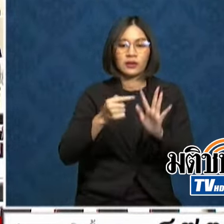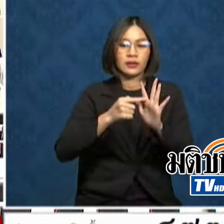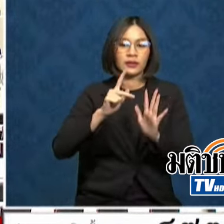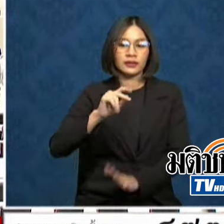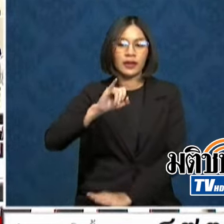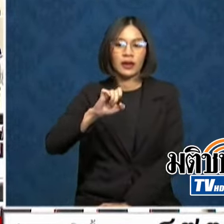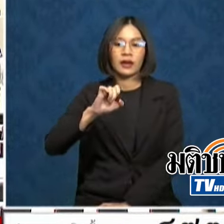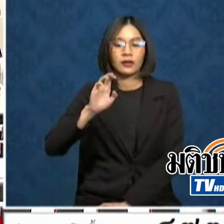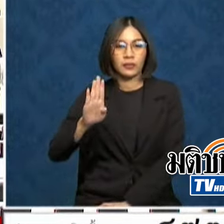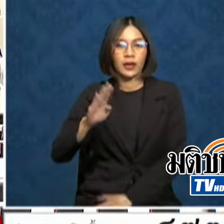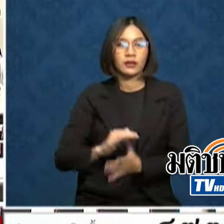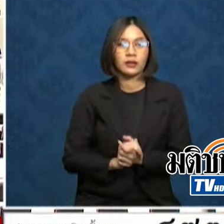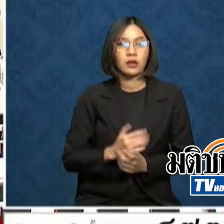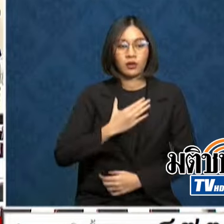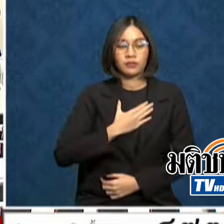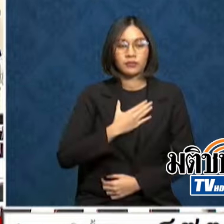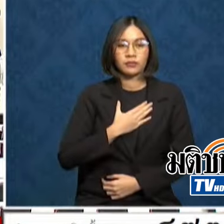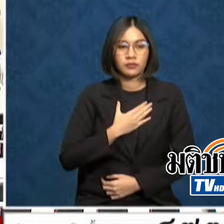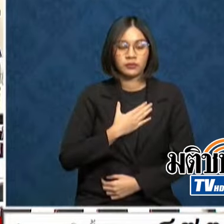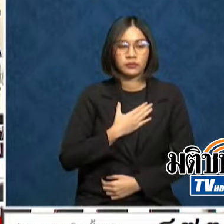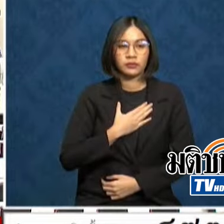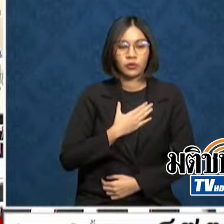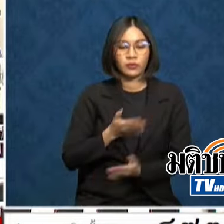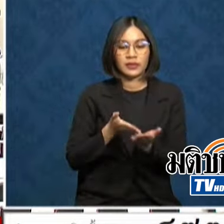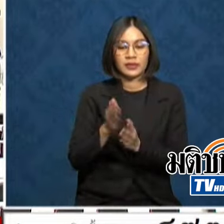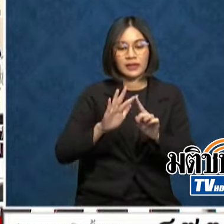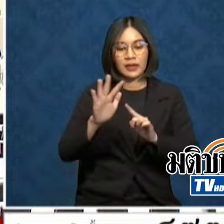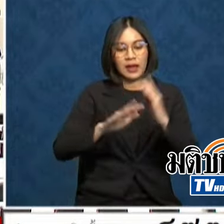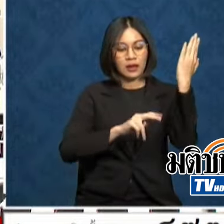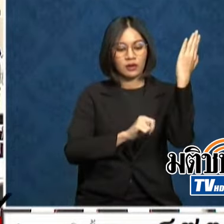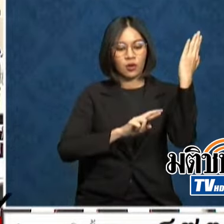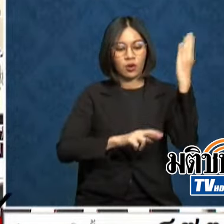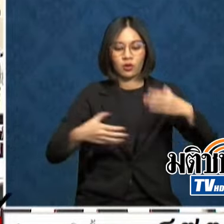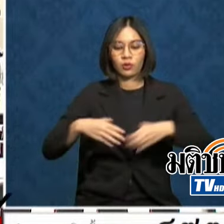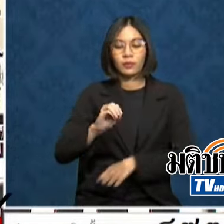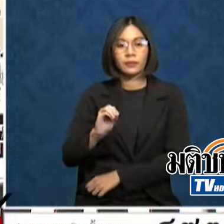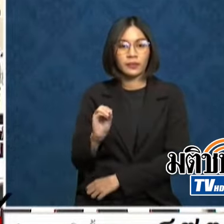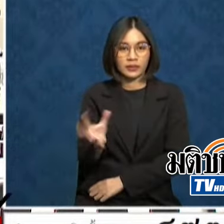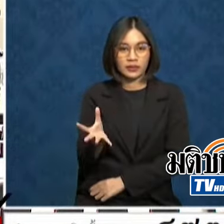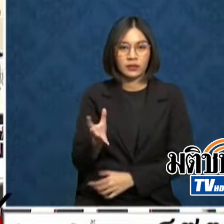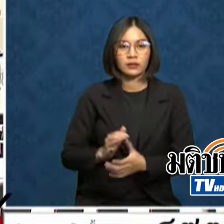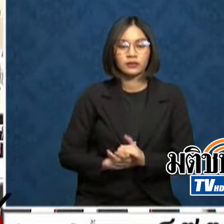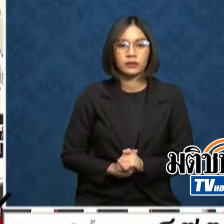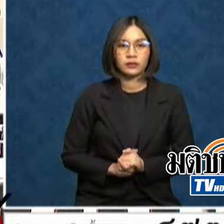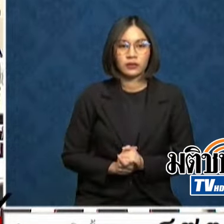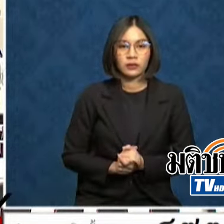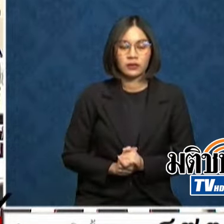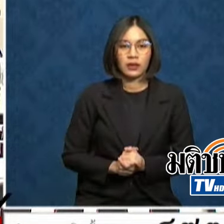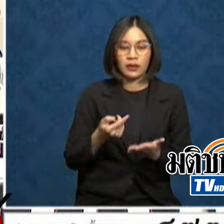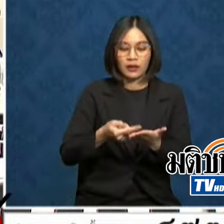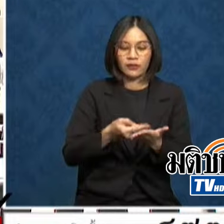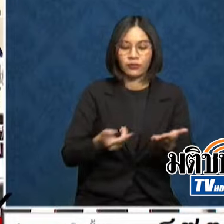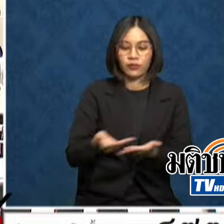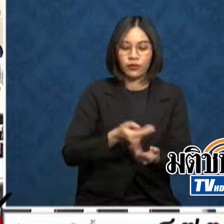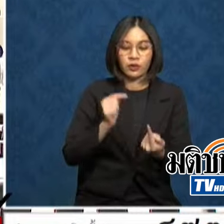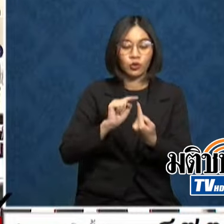มลศักดิ์เรวามอสมาชิกสภาผู้แทนราษฎรเขต5นราธิวาสพรรคประชาชาติก็เรียนหารือท่าน